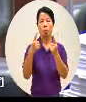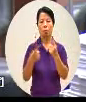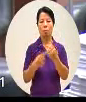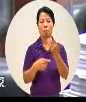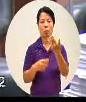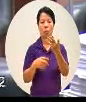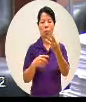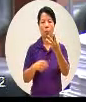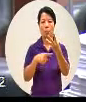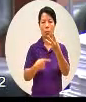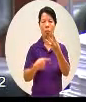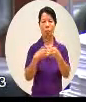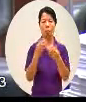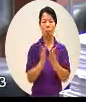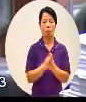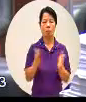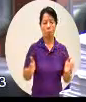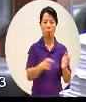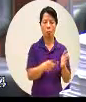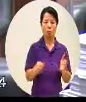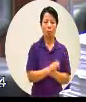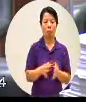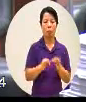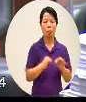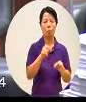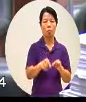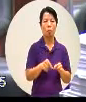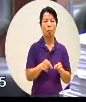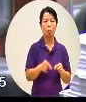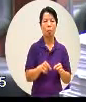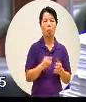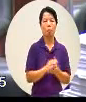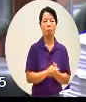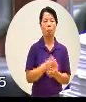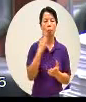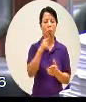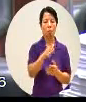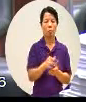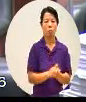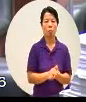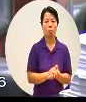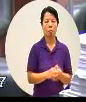101年3月7日的期间，啊，买卖交易，哦。那无伫个